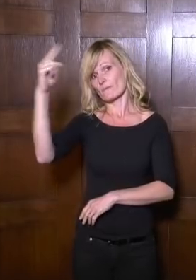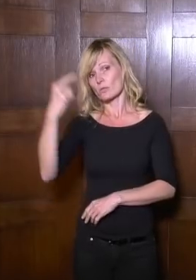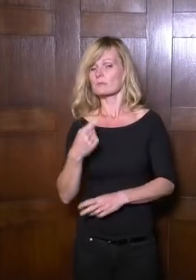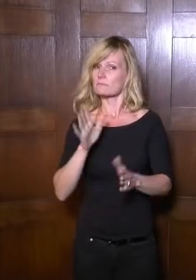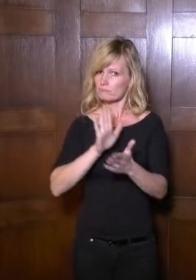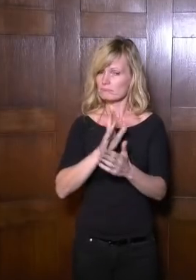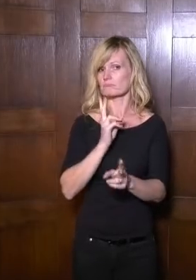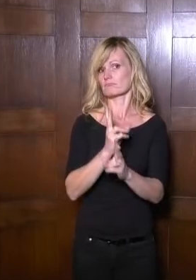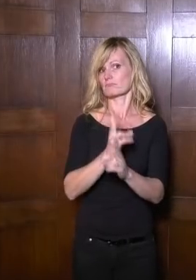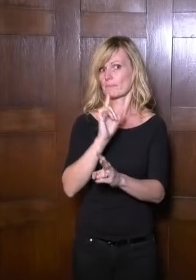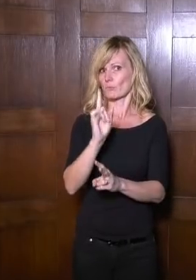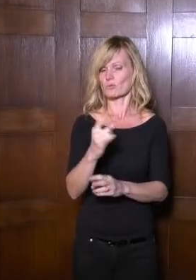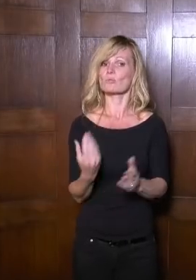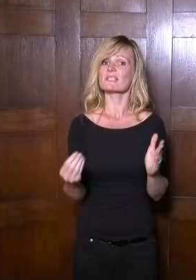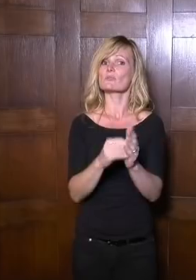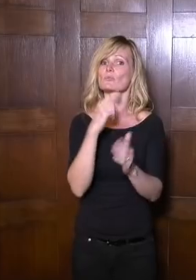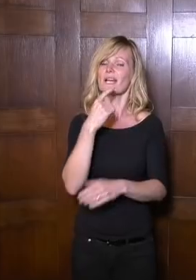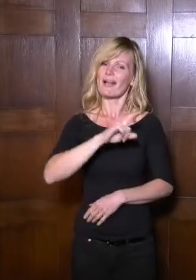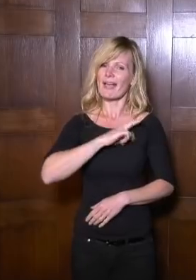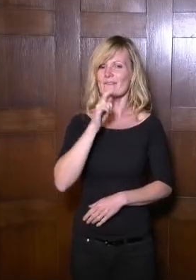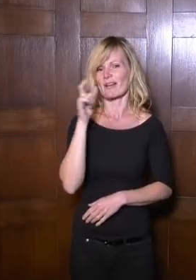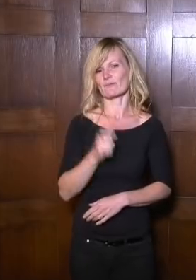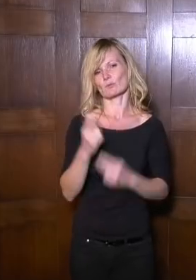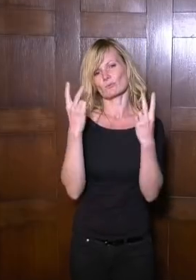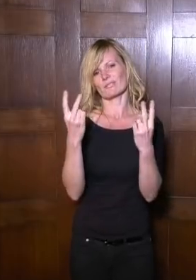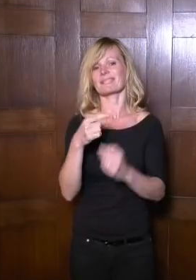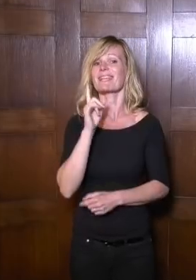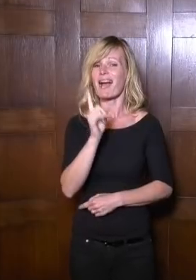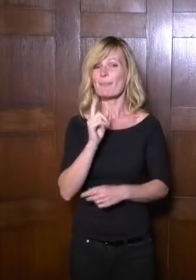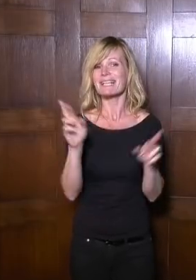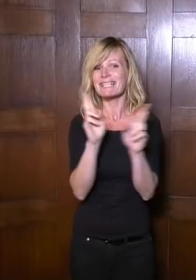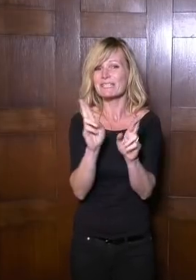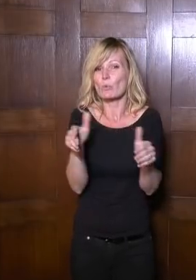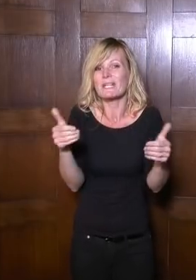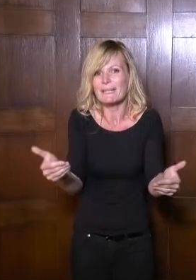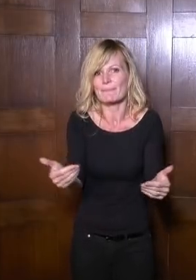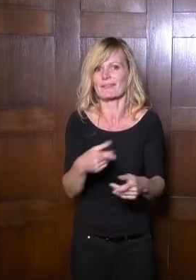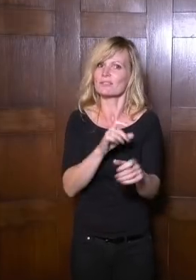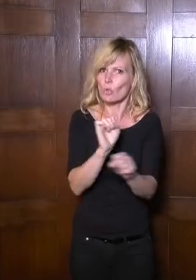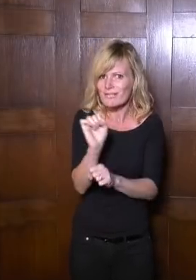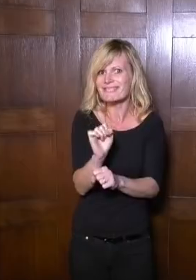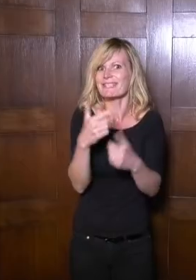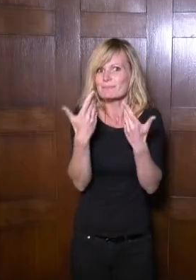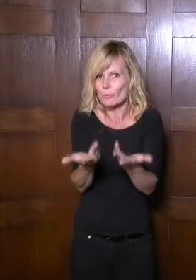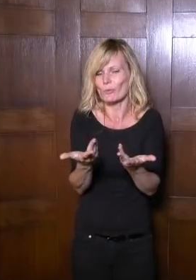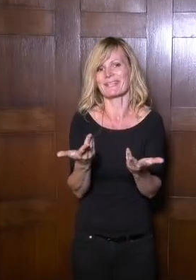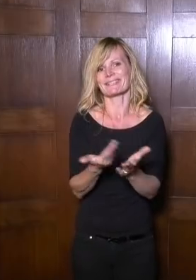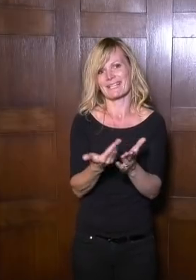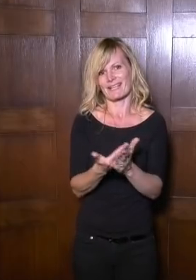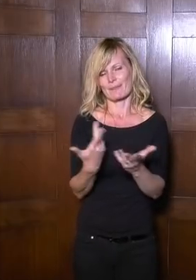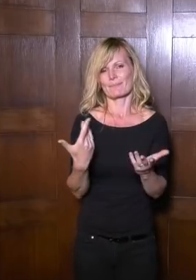sagen, ja, Eigenverantwortung ist wichtig, aber das Risiko besteht deswegen trotzdem immer noch. Und